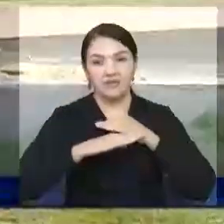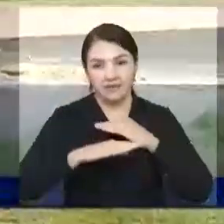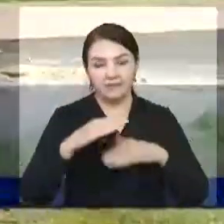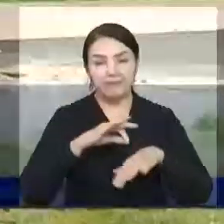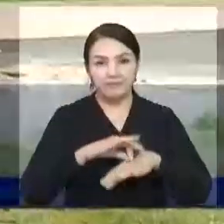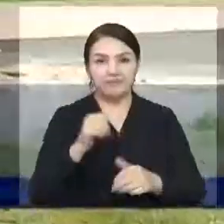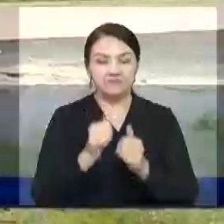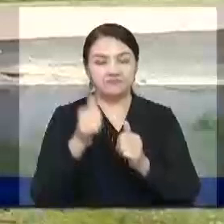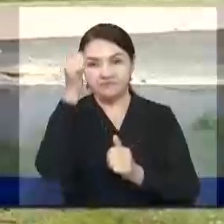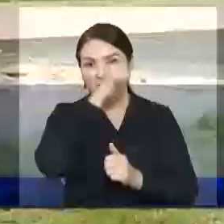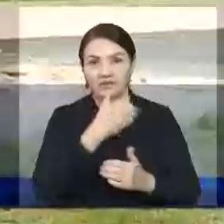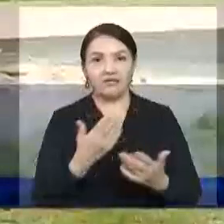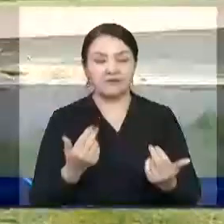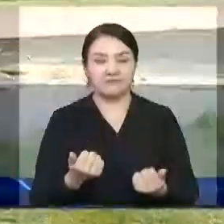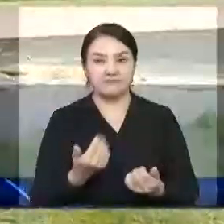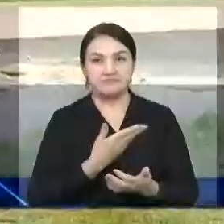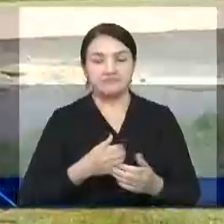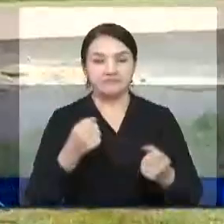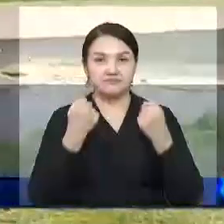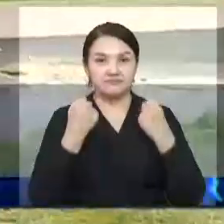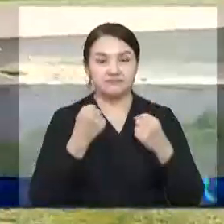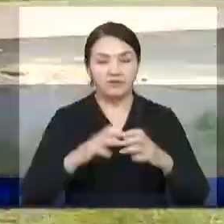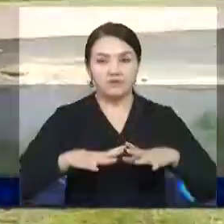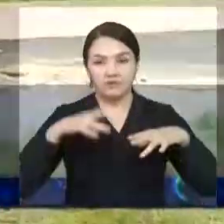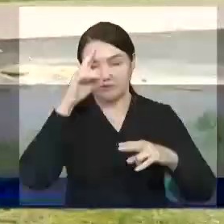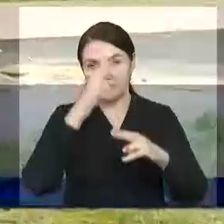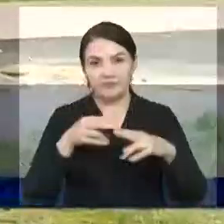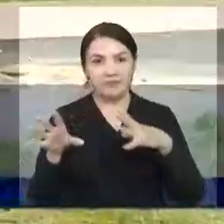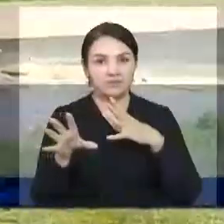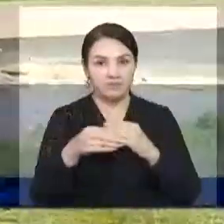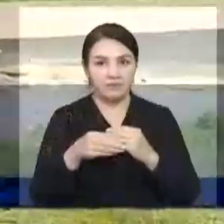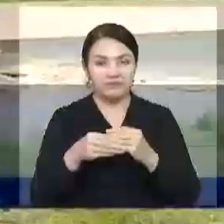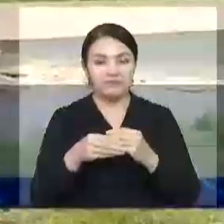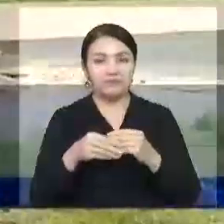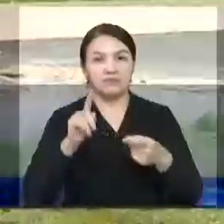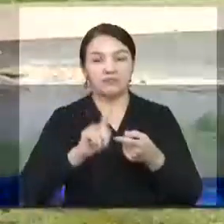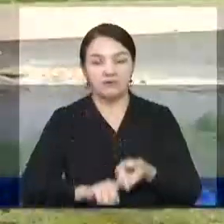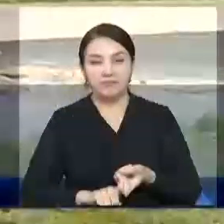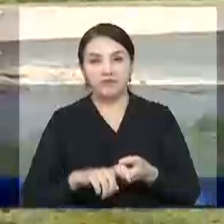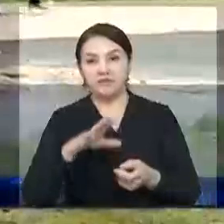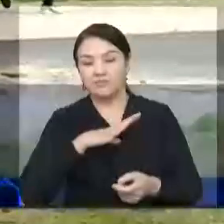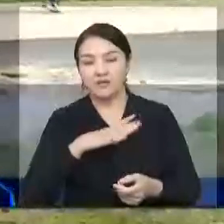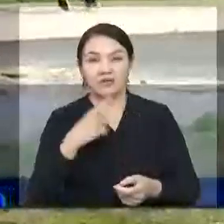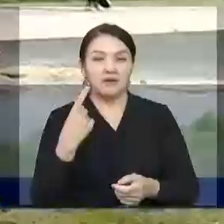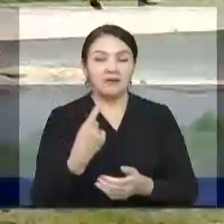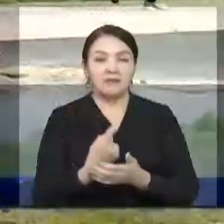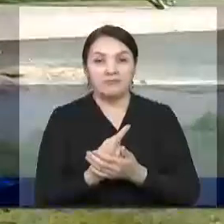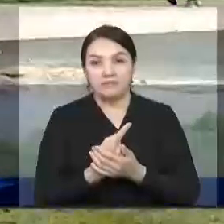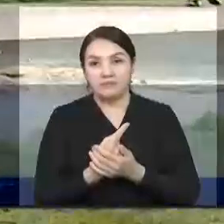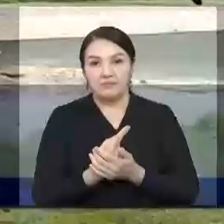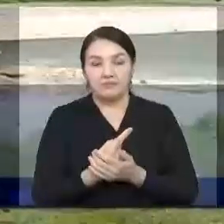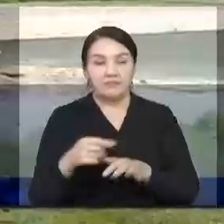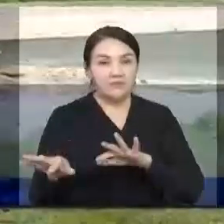ұйымдастырылады жылда. Әрине бұл бізге спорттық осы үлкен ағалармен бірге байланысты болып, бірде осындай әрдайым